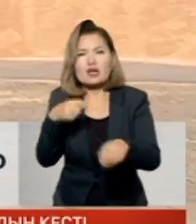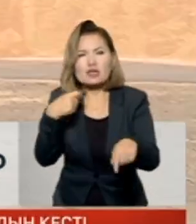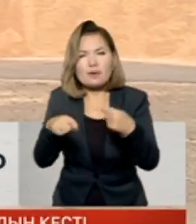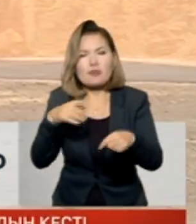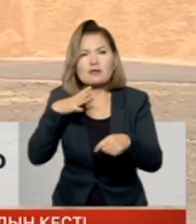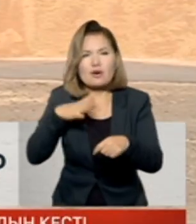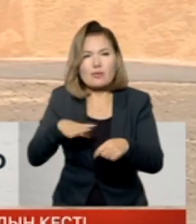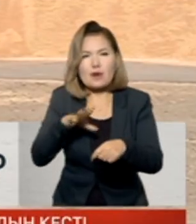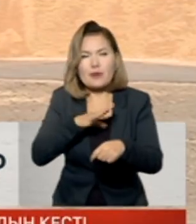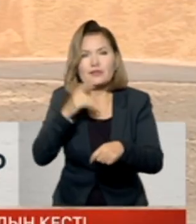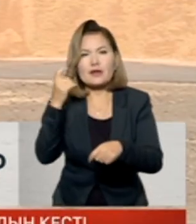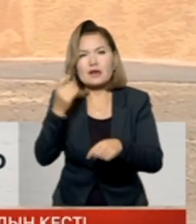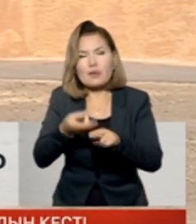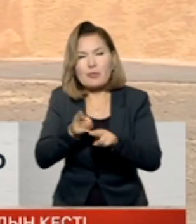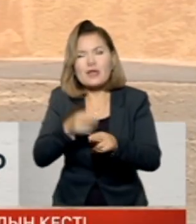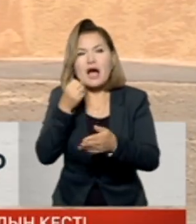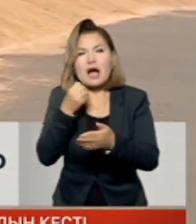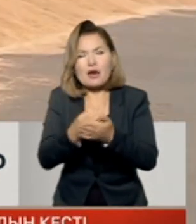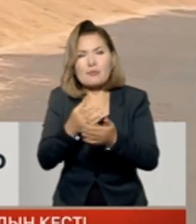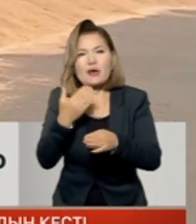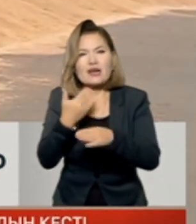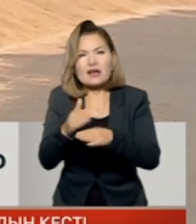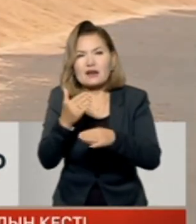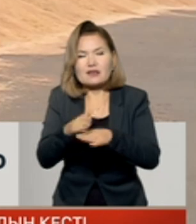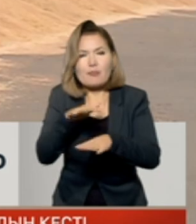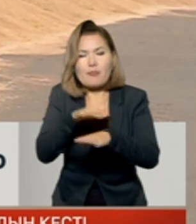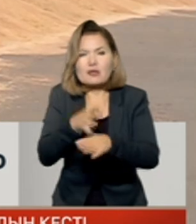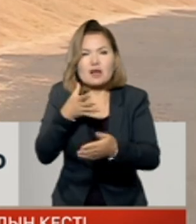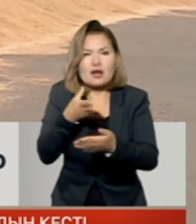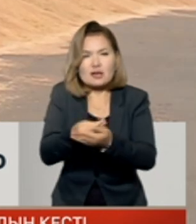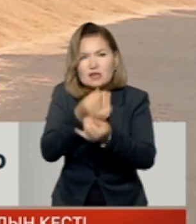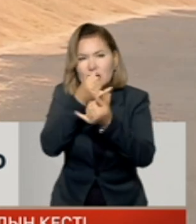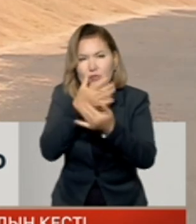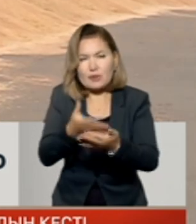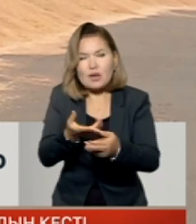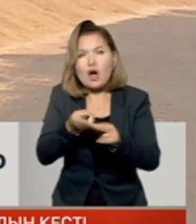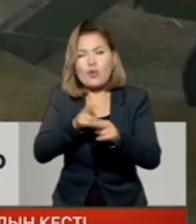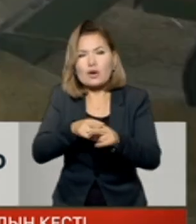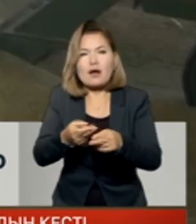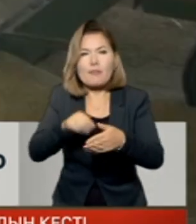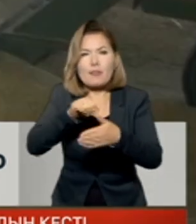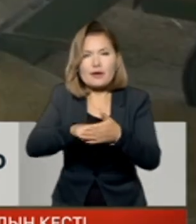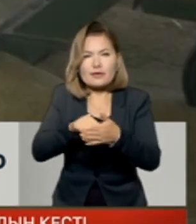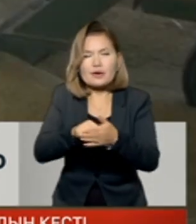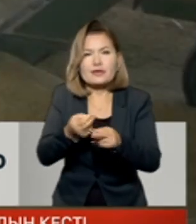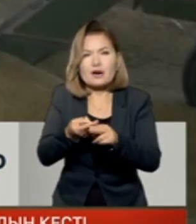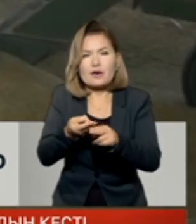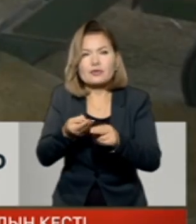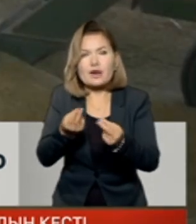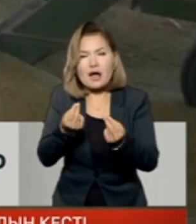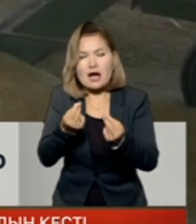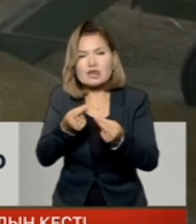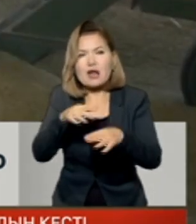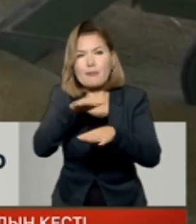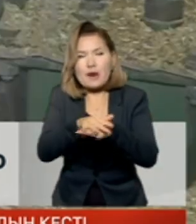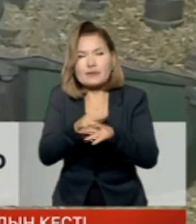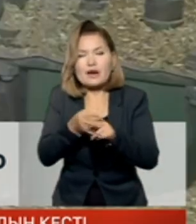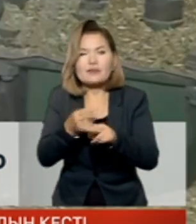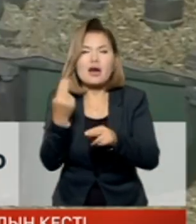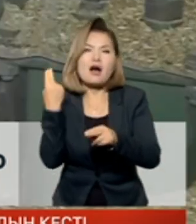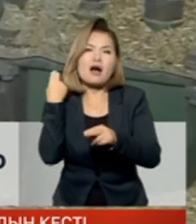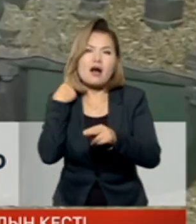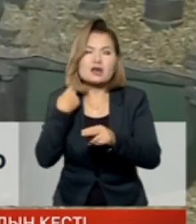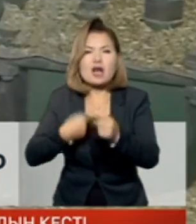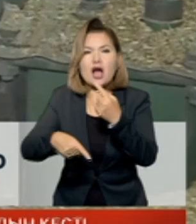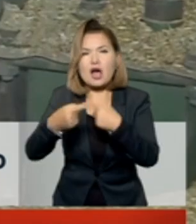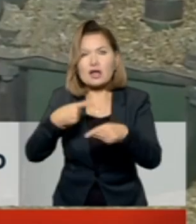болған диқандар мұндай қымбат кредитті жаба алмай қиналып жүр. Осыған байланысты олар қаржы институттарына қарыздарды өтеу